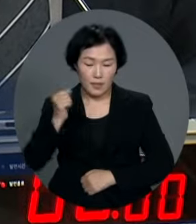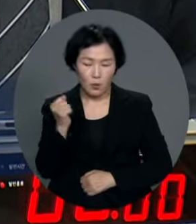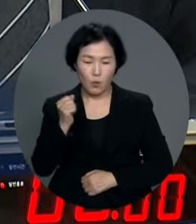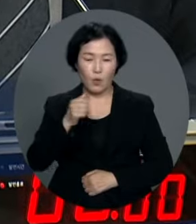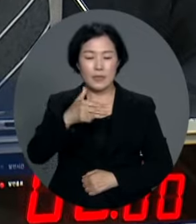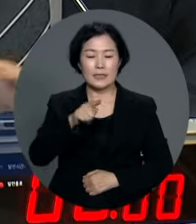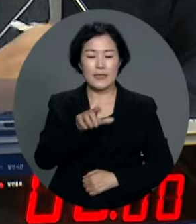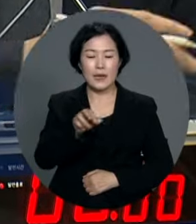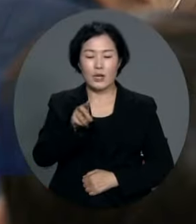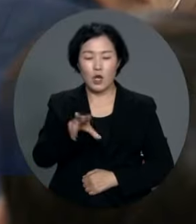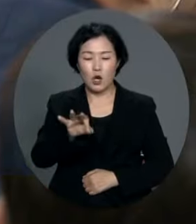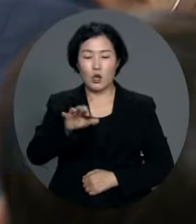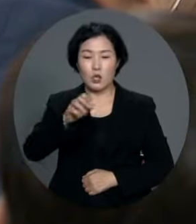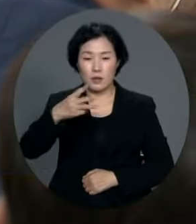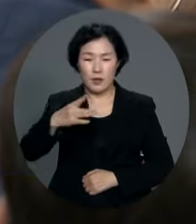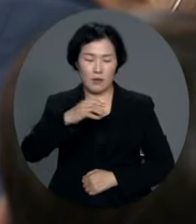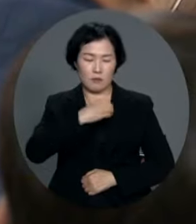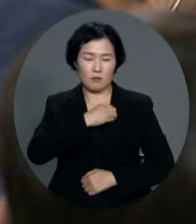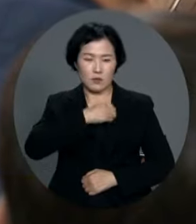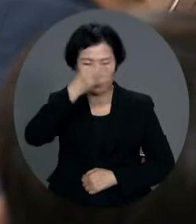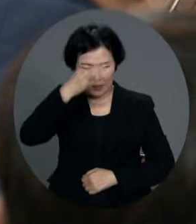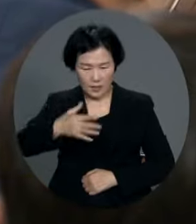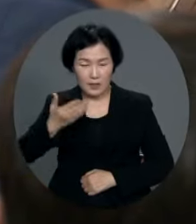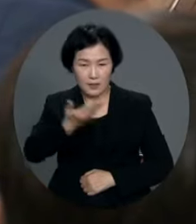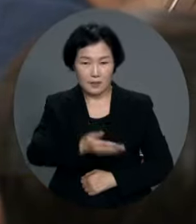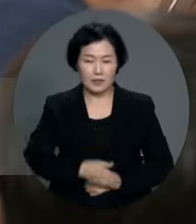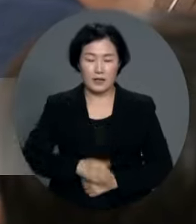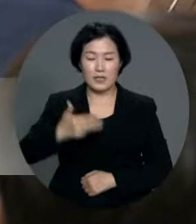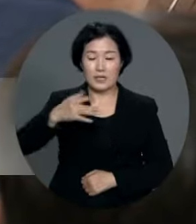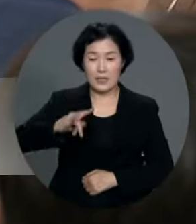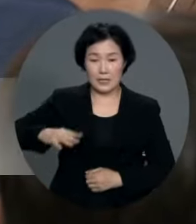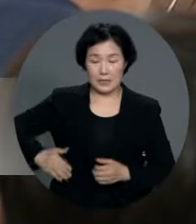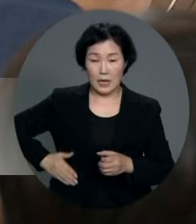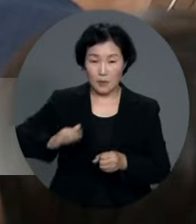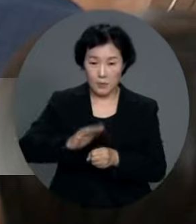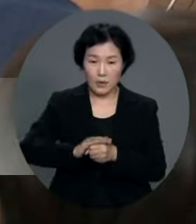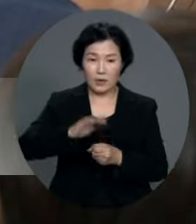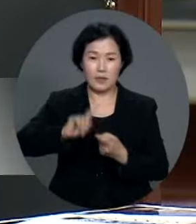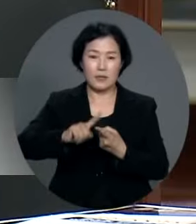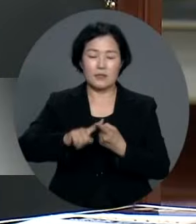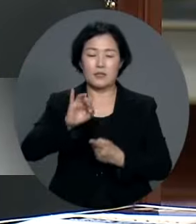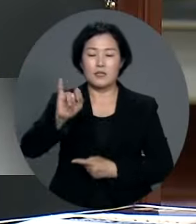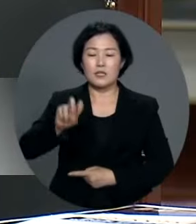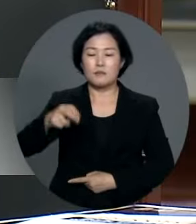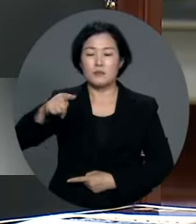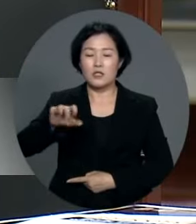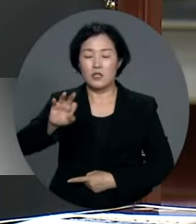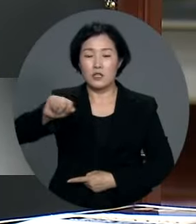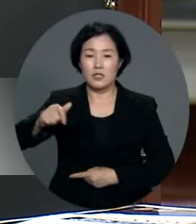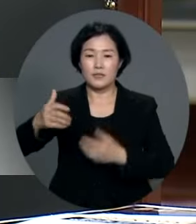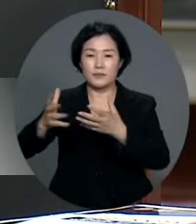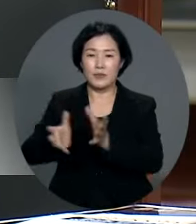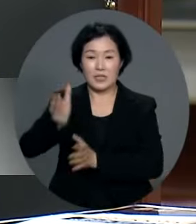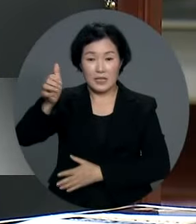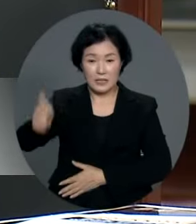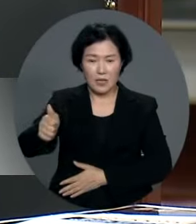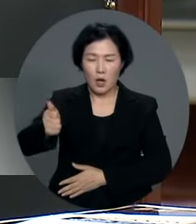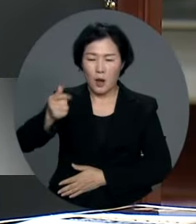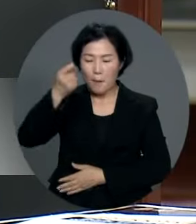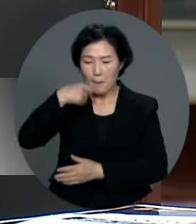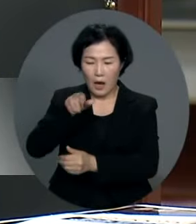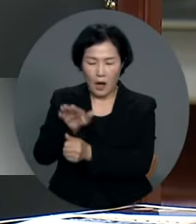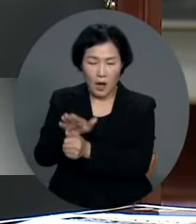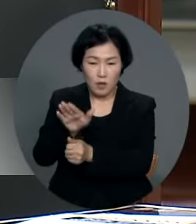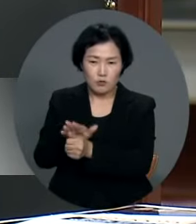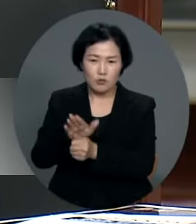의원님께 사과드리겠습니다. 최혜병 사건 수사와 관련해 검찰이 임성근 사단장을 봐주는 편향되고 중복된